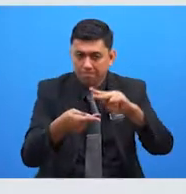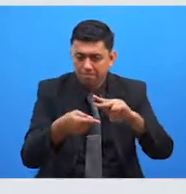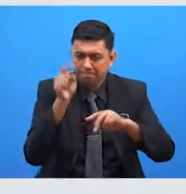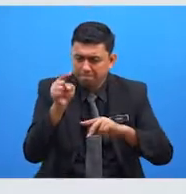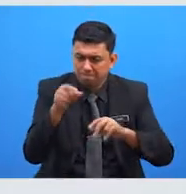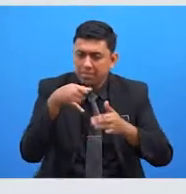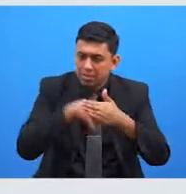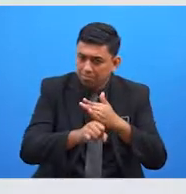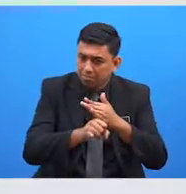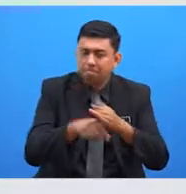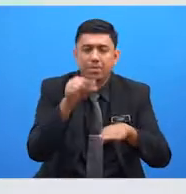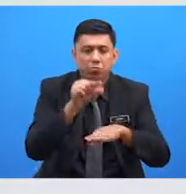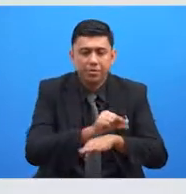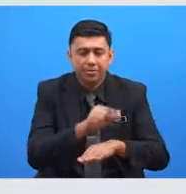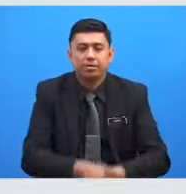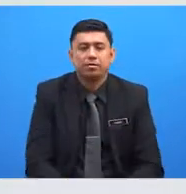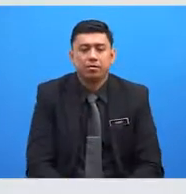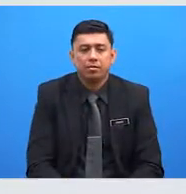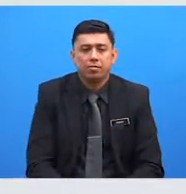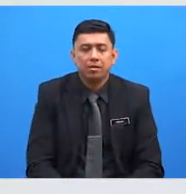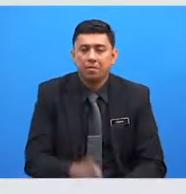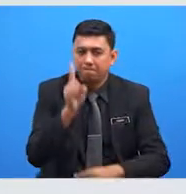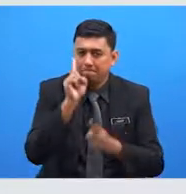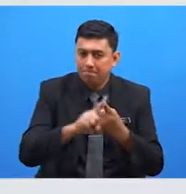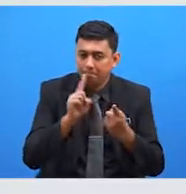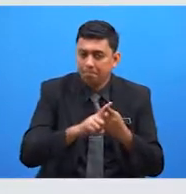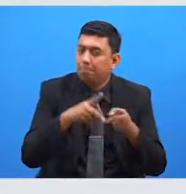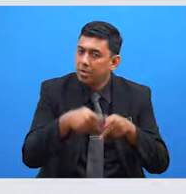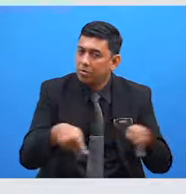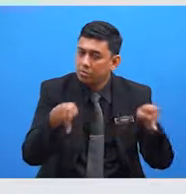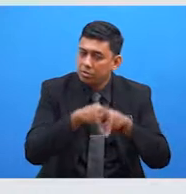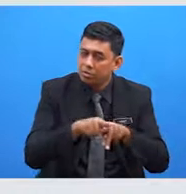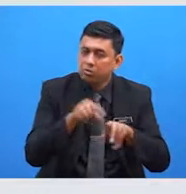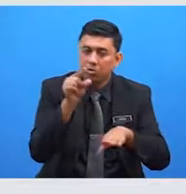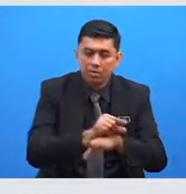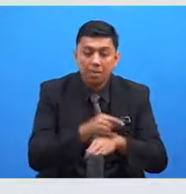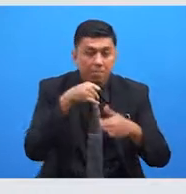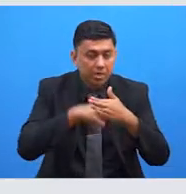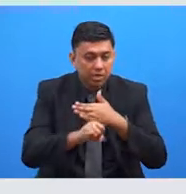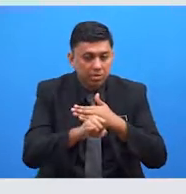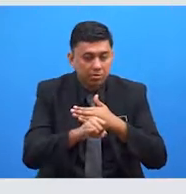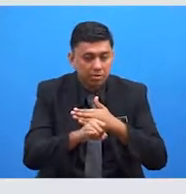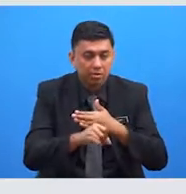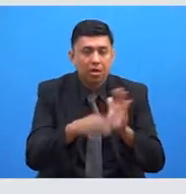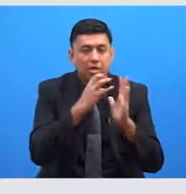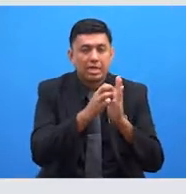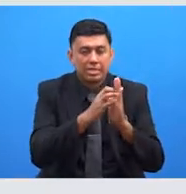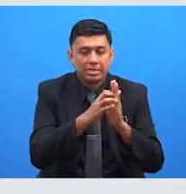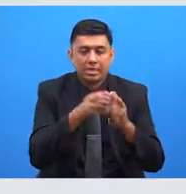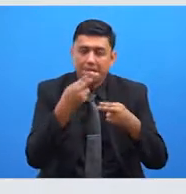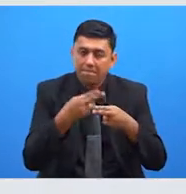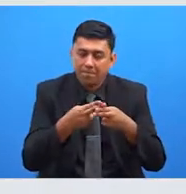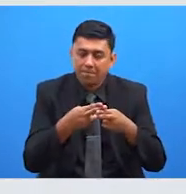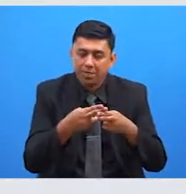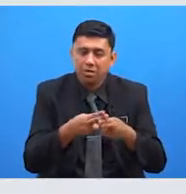diisi oleh pengguna. Kekotak input pertama memerlukan pengguna mengisi data username,